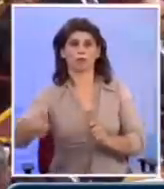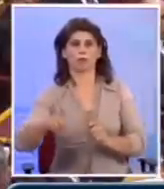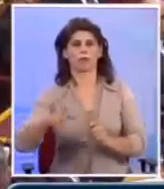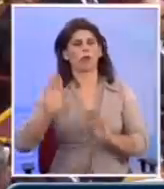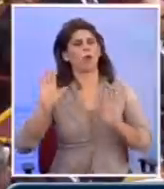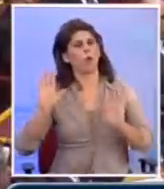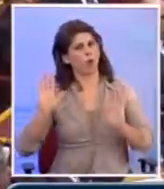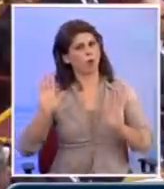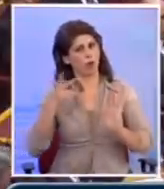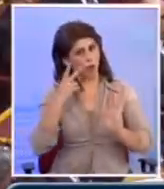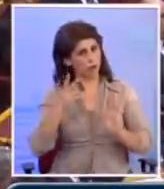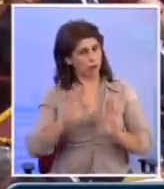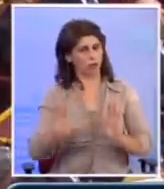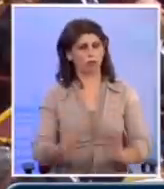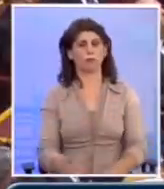Εσείς, κύριοι βουλευτές, είναι δεδομένο